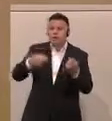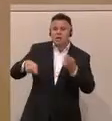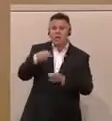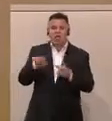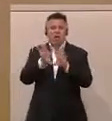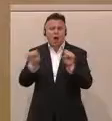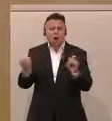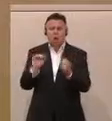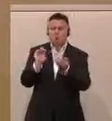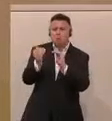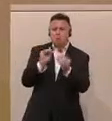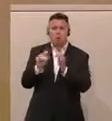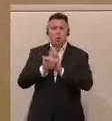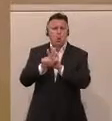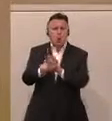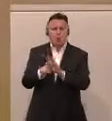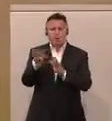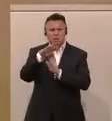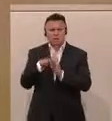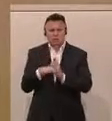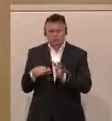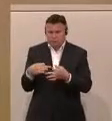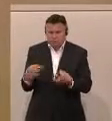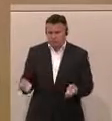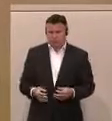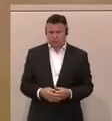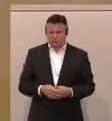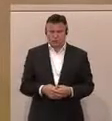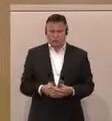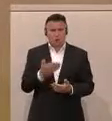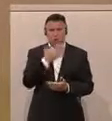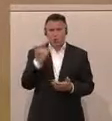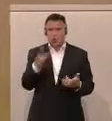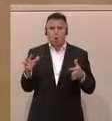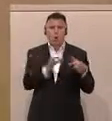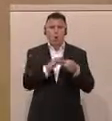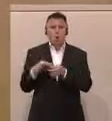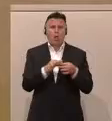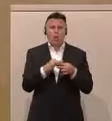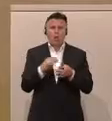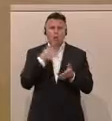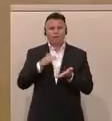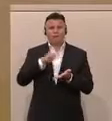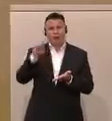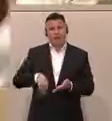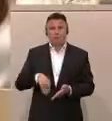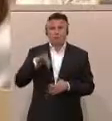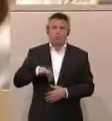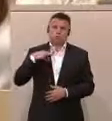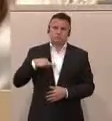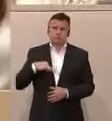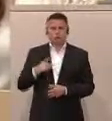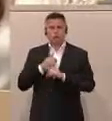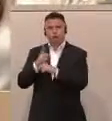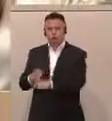Geldgeber die Gesetze vorgeben, wo keine Koalitionsvereinbarungen das freie Spiel der